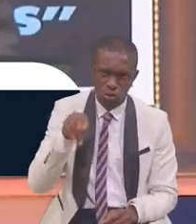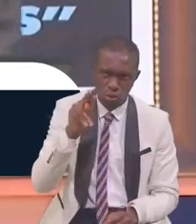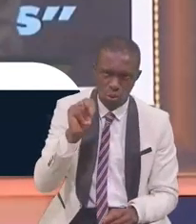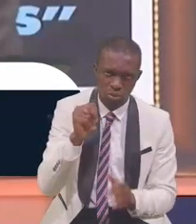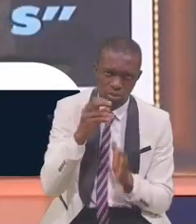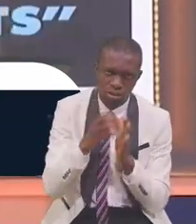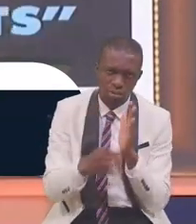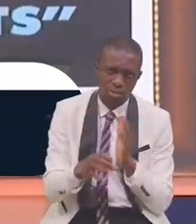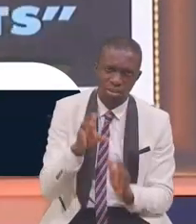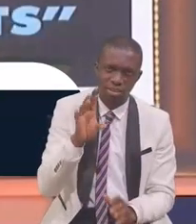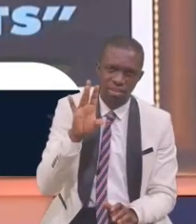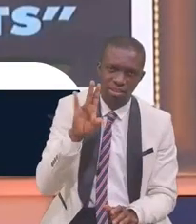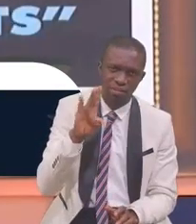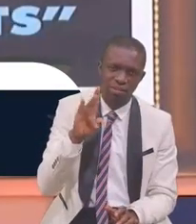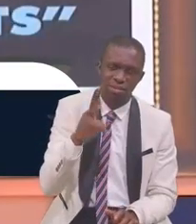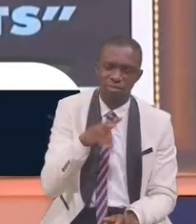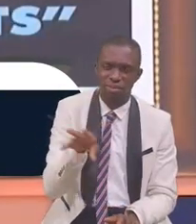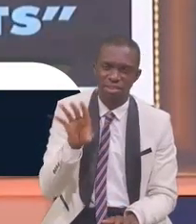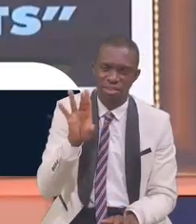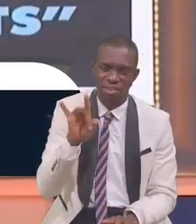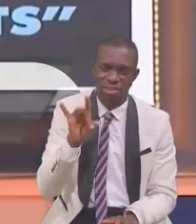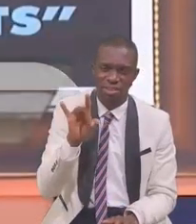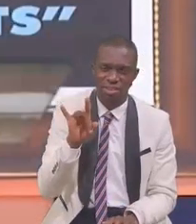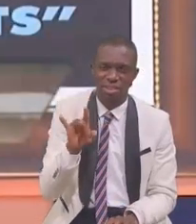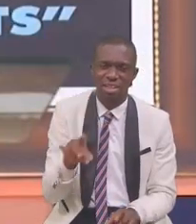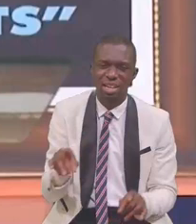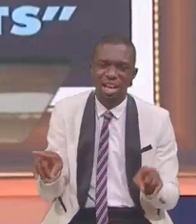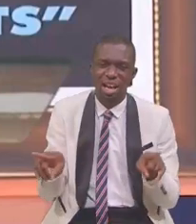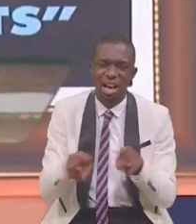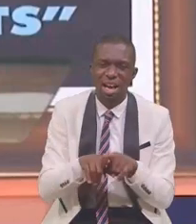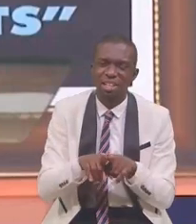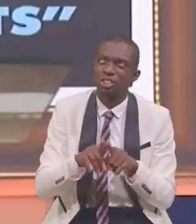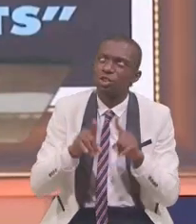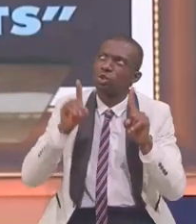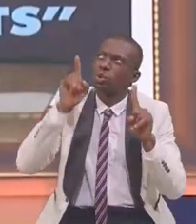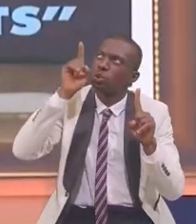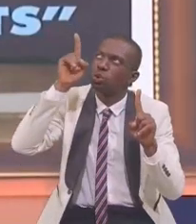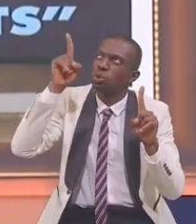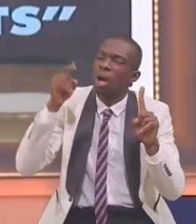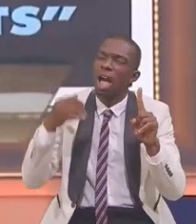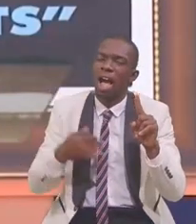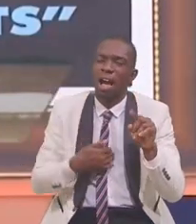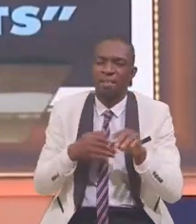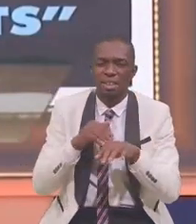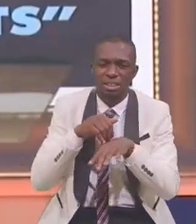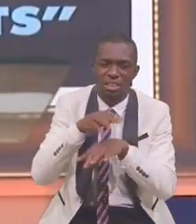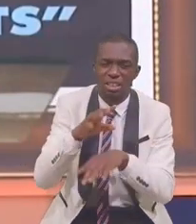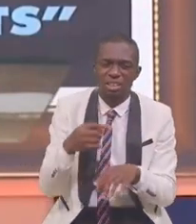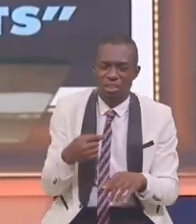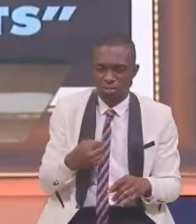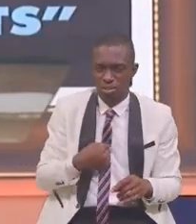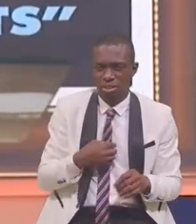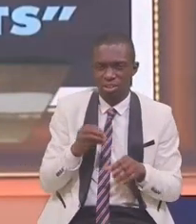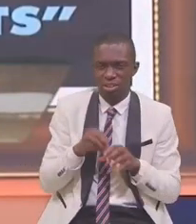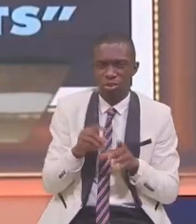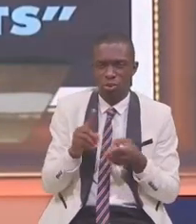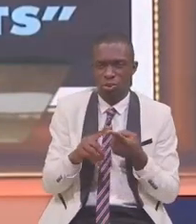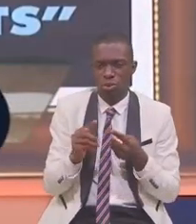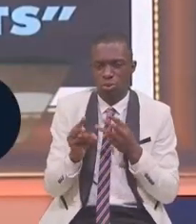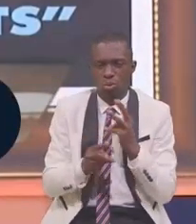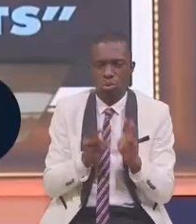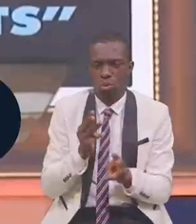le verset 18. « Comme tu m'as envoyé dans le monde, je les ai aussi